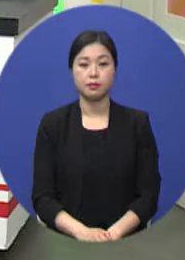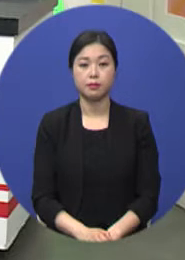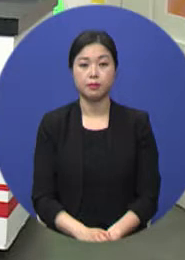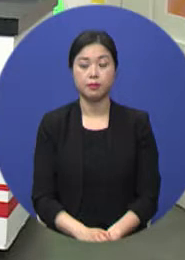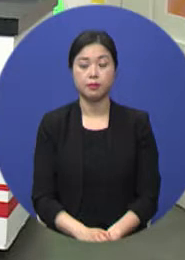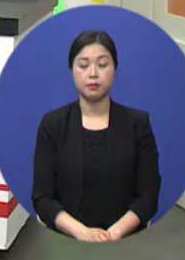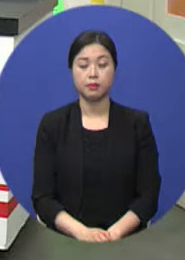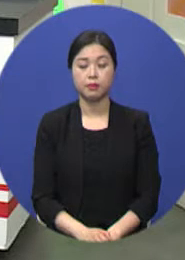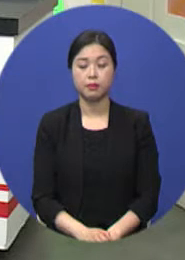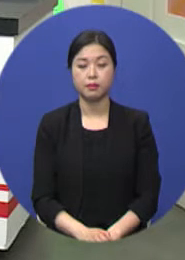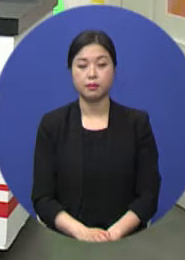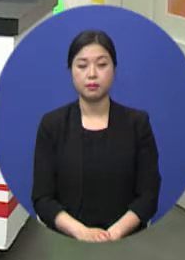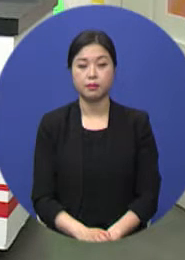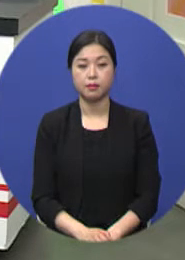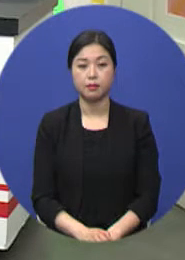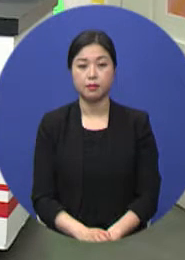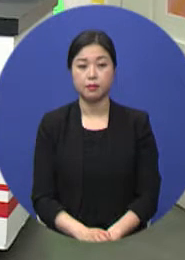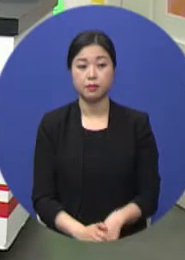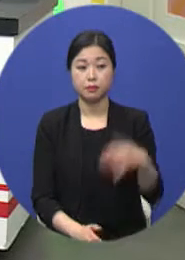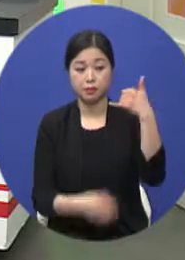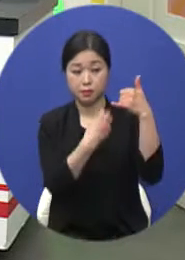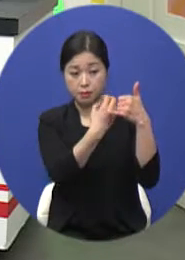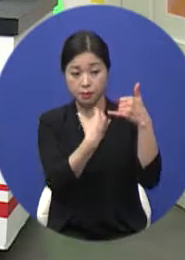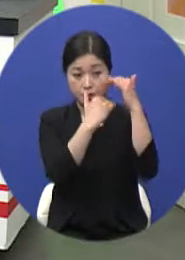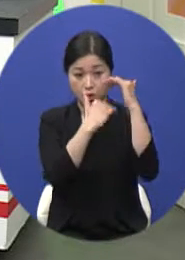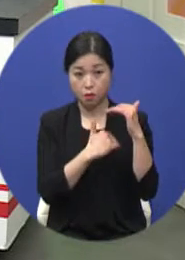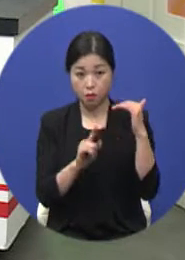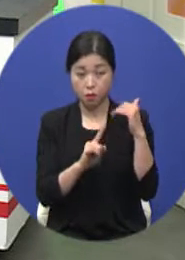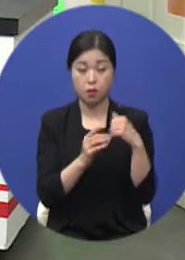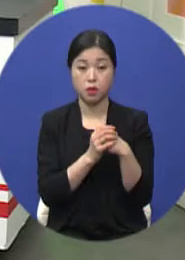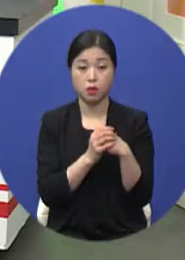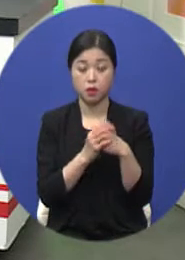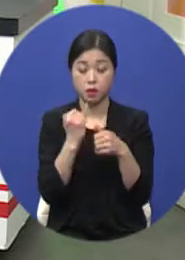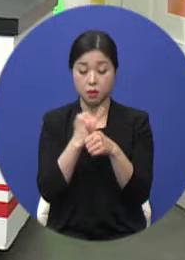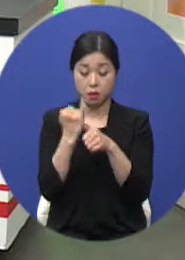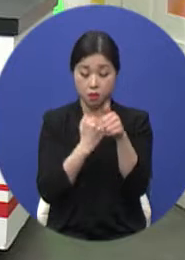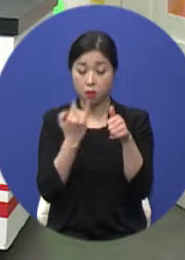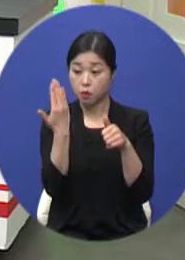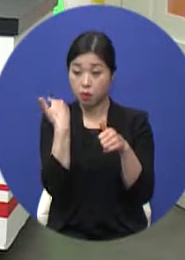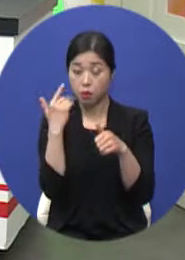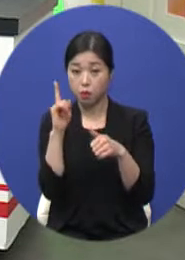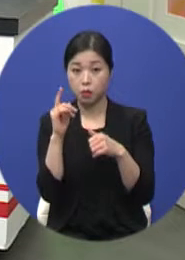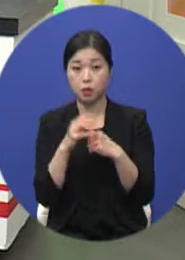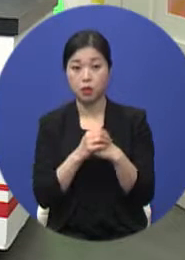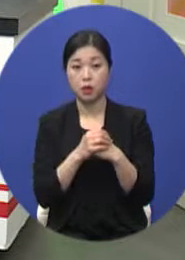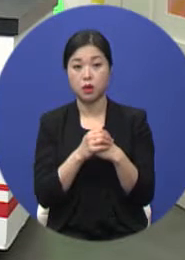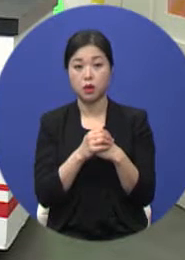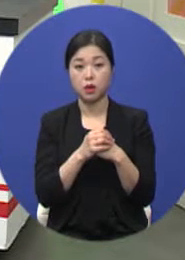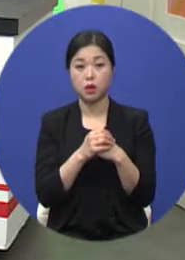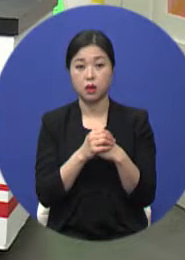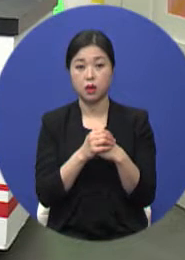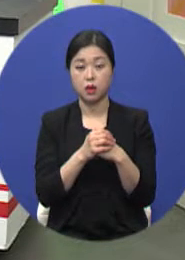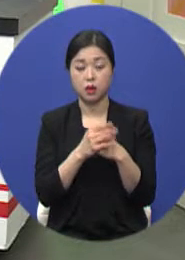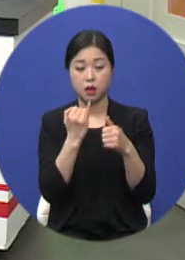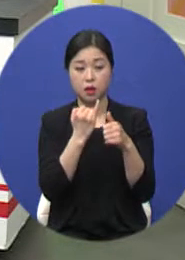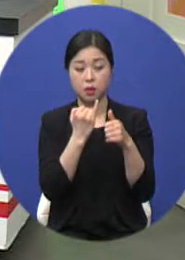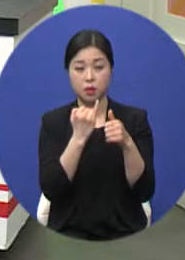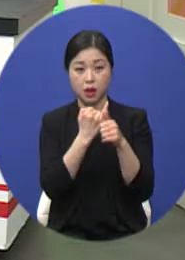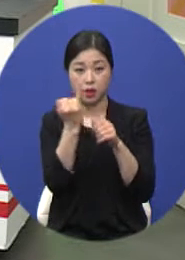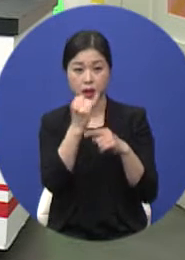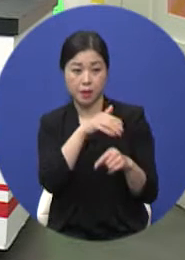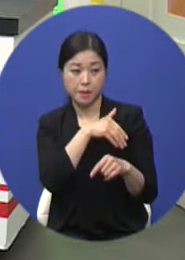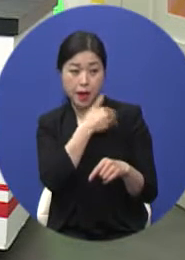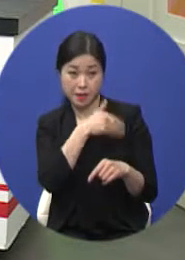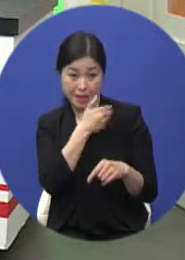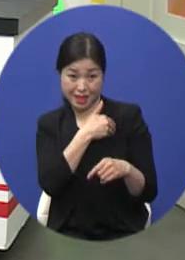위원장님 뭐 이런 경우 정말 아까 말씀하셨지만 남편이고 아내고 간에 요즘에 뭐 종편에서 뭐 아내가 뭐 바람났단가 뭐 그거